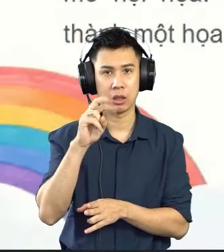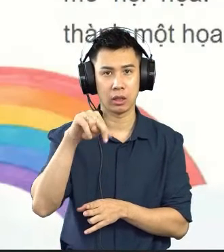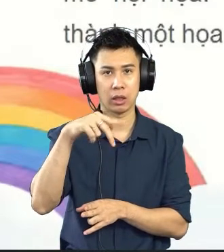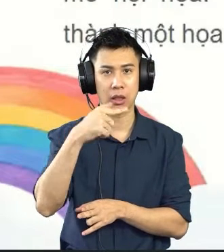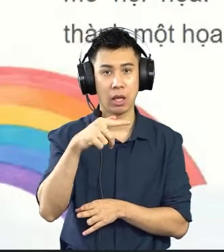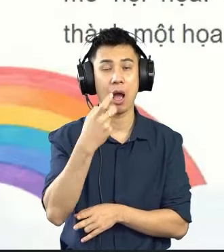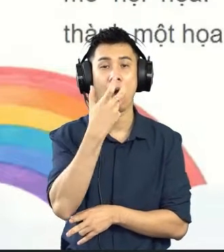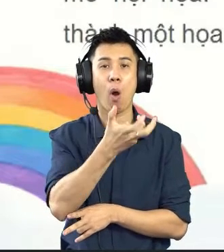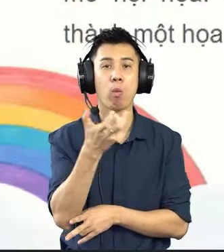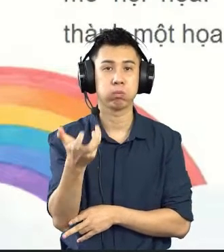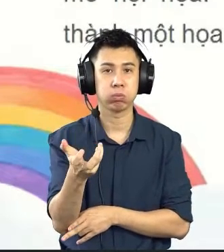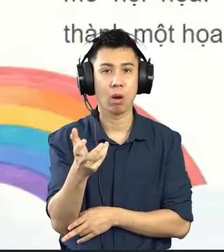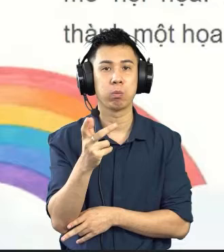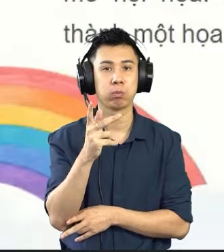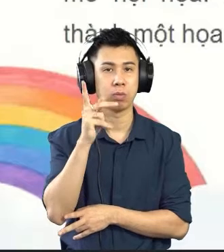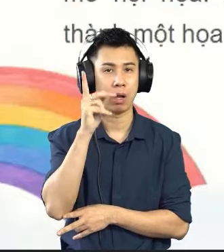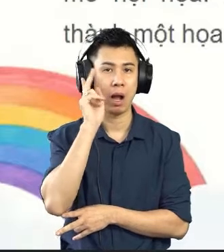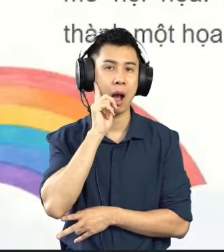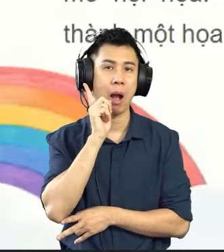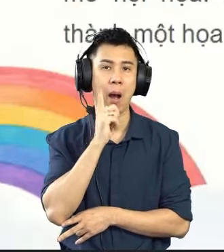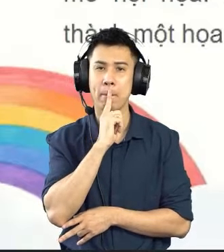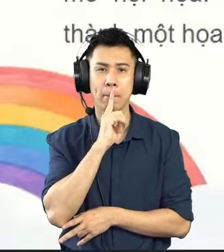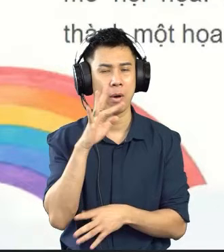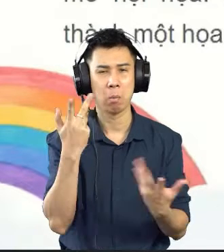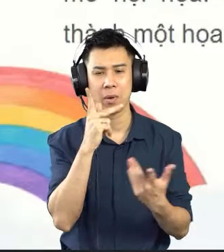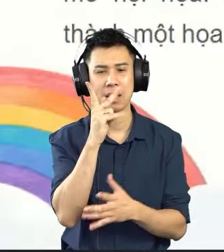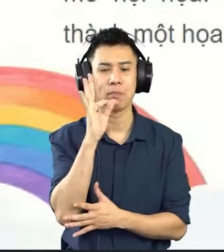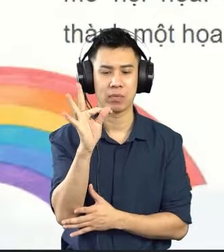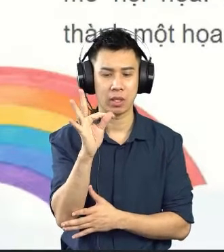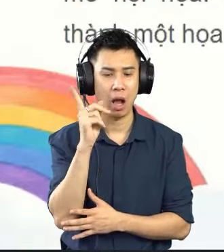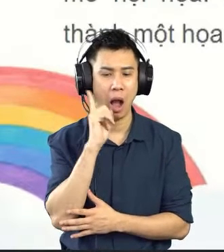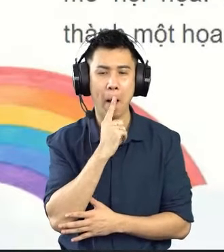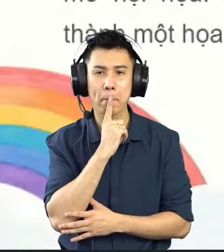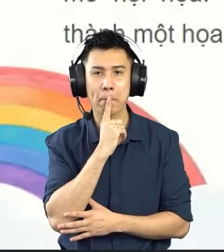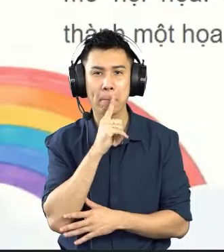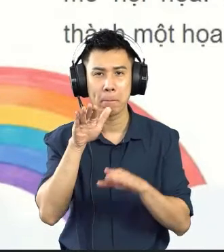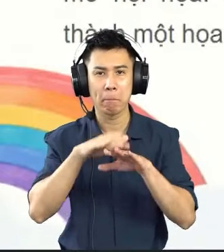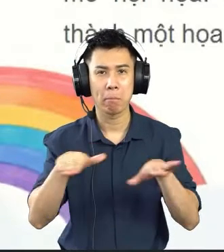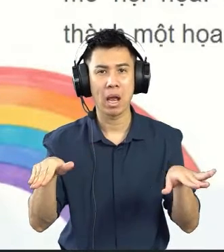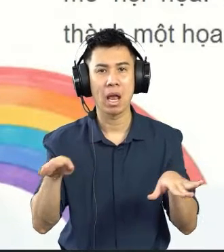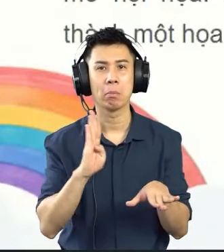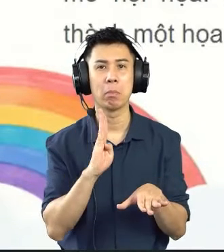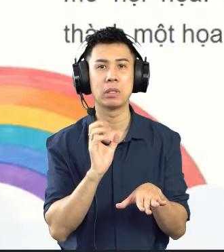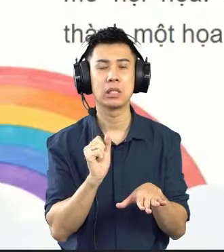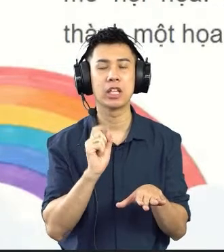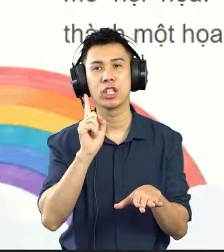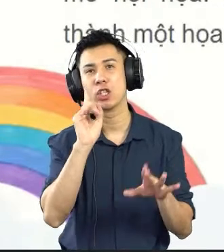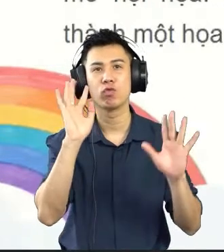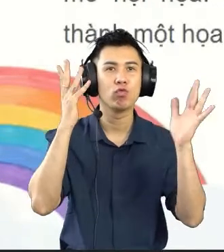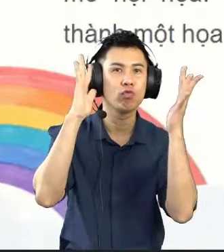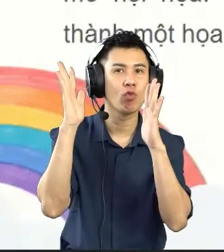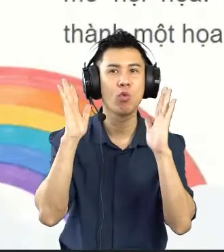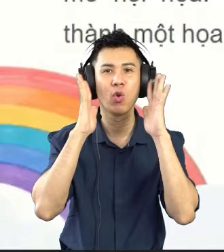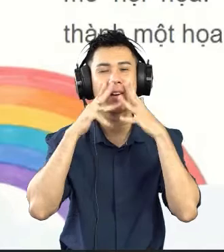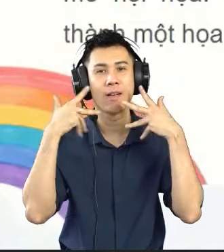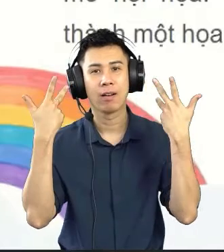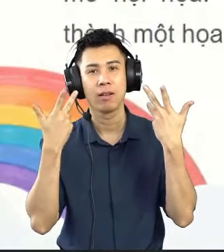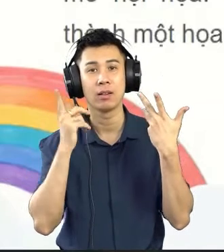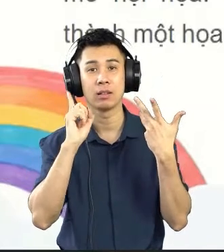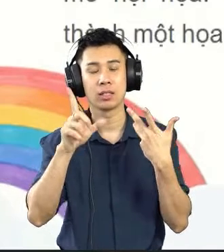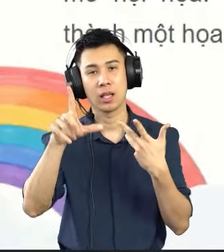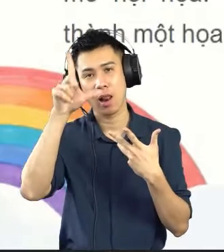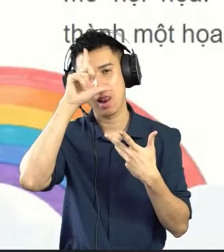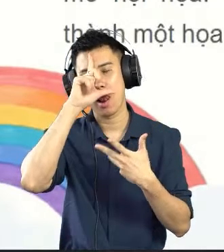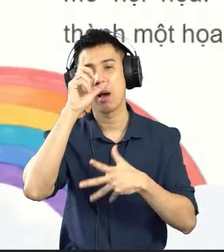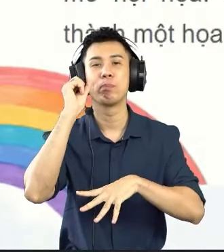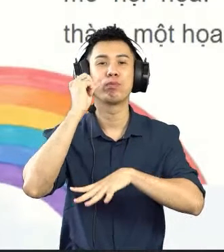em. Thì Khang là một bạn nhỏ rất là chăm học và nhiệt huyết. Mặc dù câm điếc từ bé nhưng mà em vẫn luôn vui vẻ và hòa đồng với các bạn. Vì vậy nên Khang chính là lớp